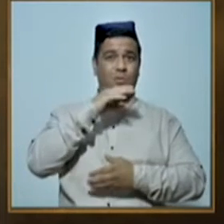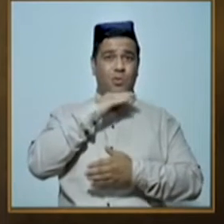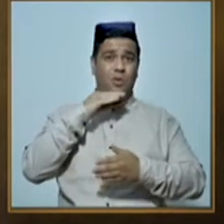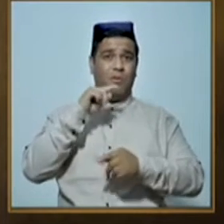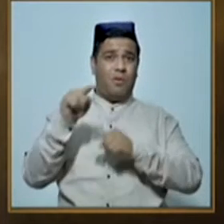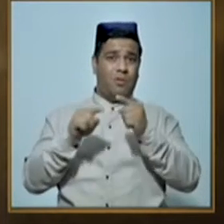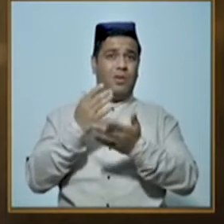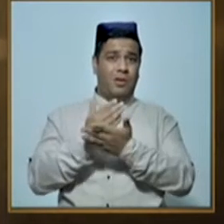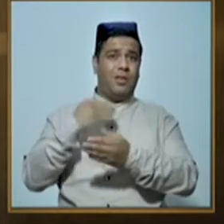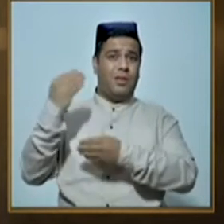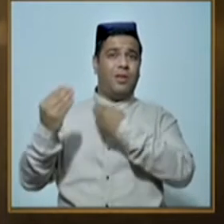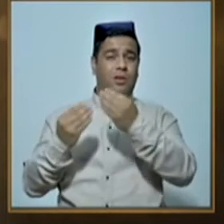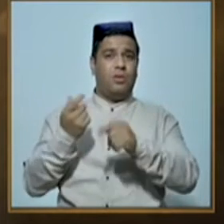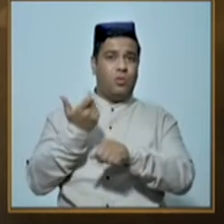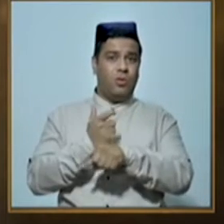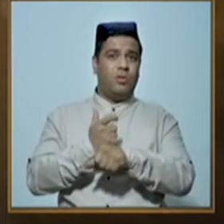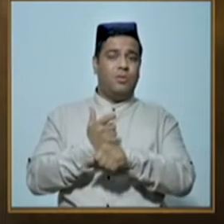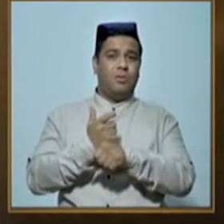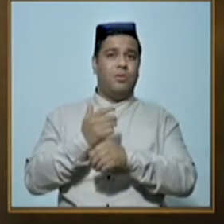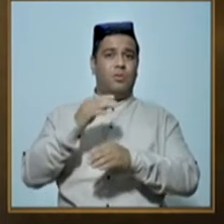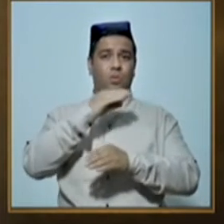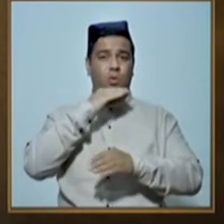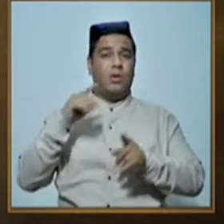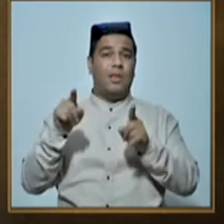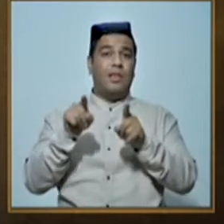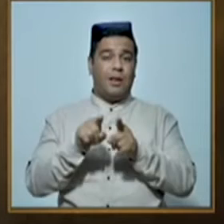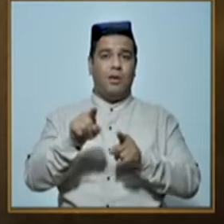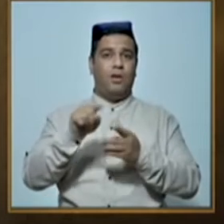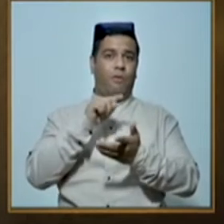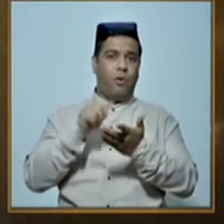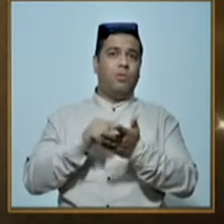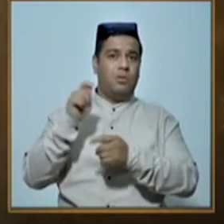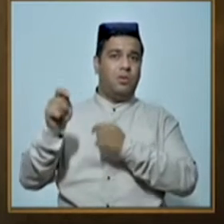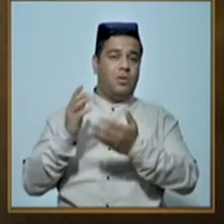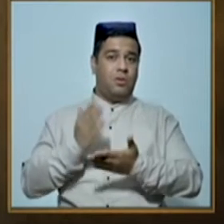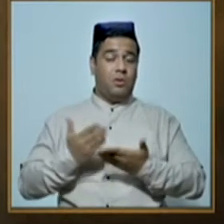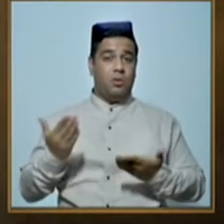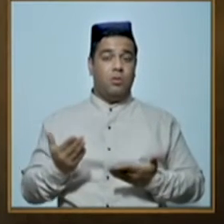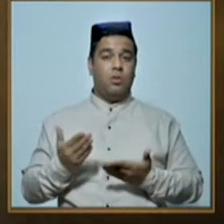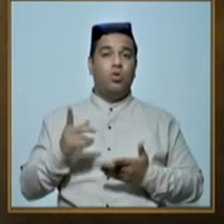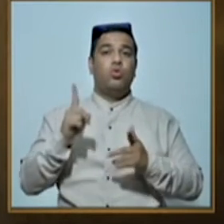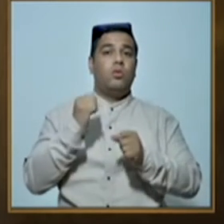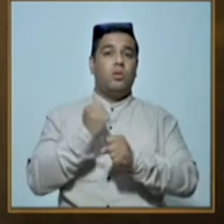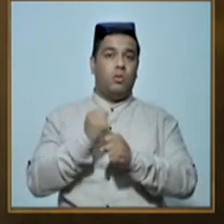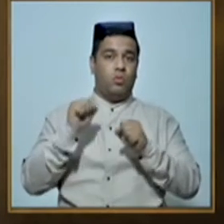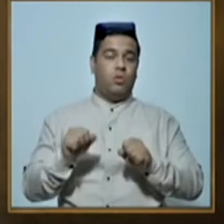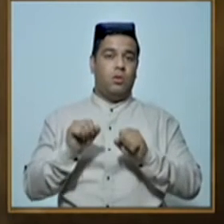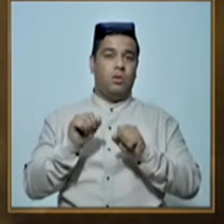Va shunga o'xshagan nozik savollarni berishni xalqimiz boshladi. Nima qilamiz